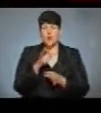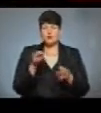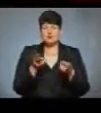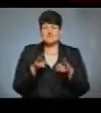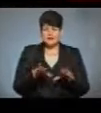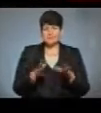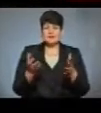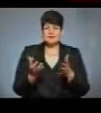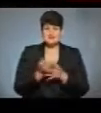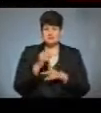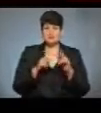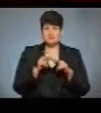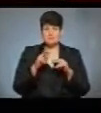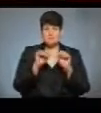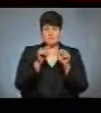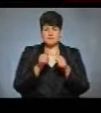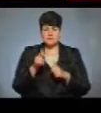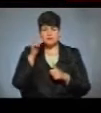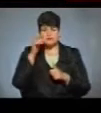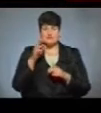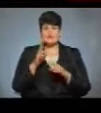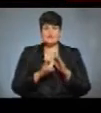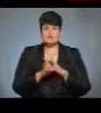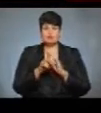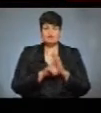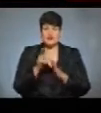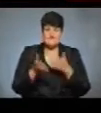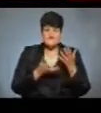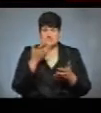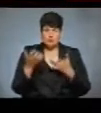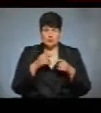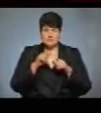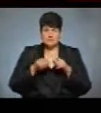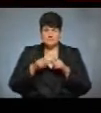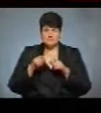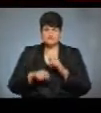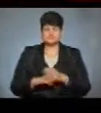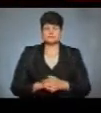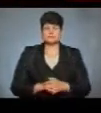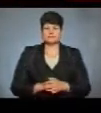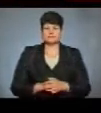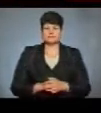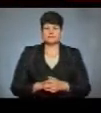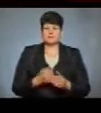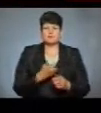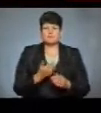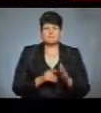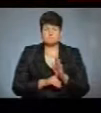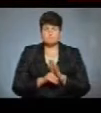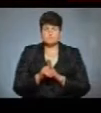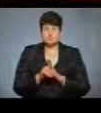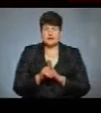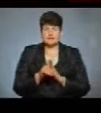час будівництва пам'ятника на Чортківському цвинтарі, почали відкопувати і досліджувати. Ми приступили до